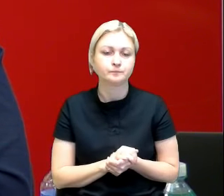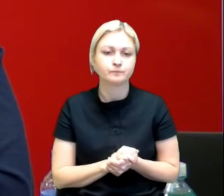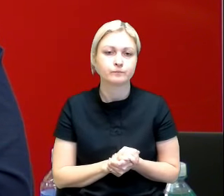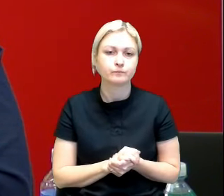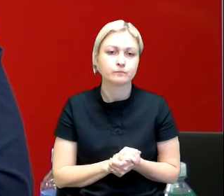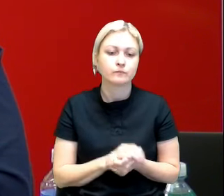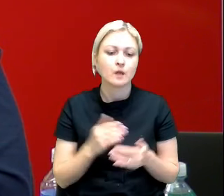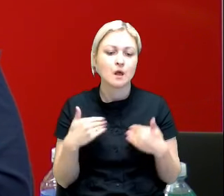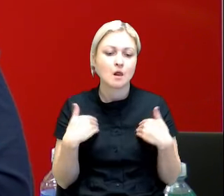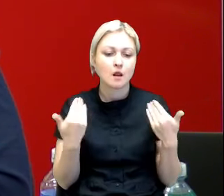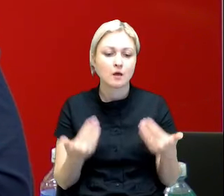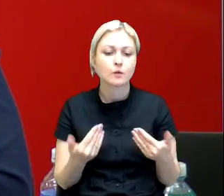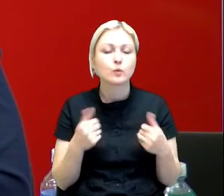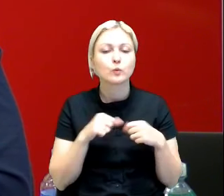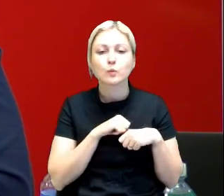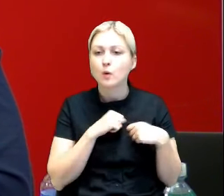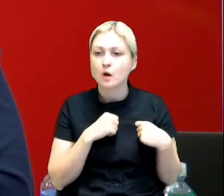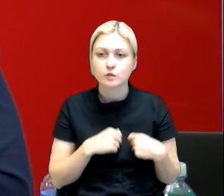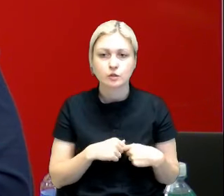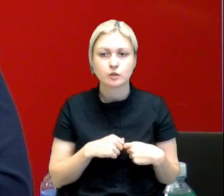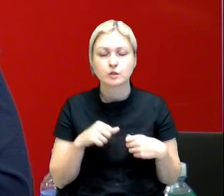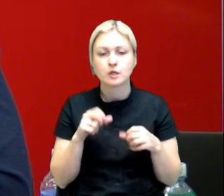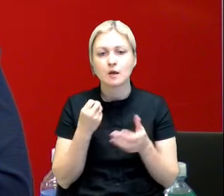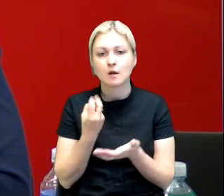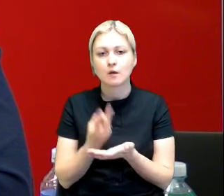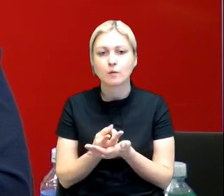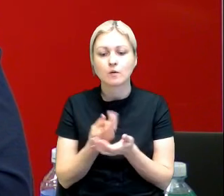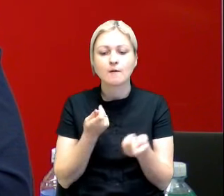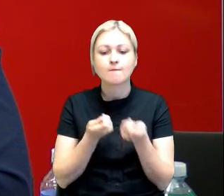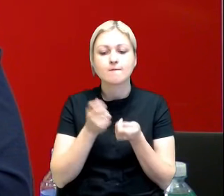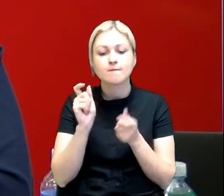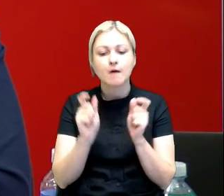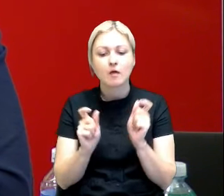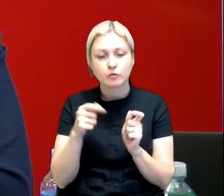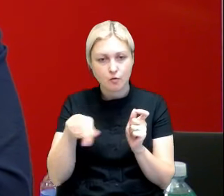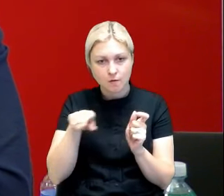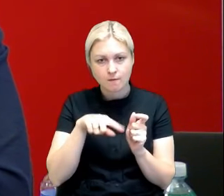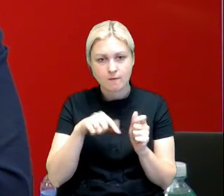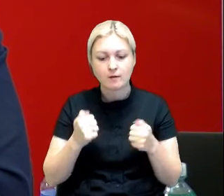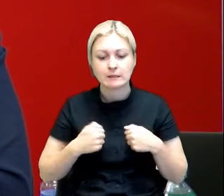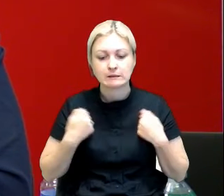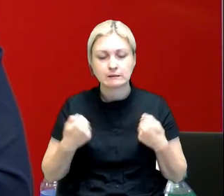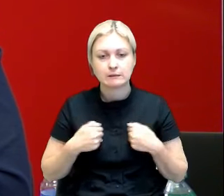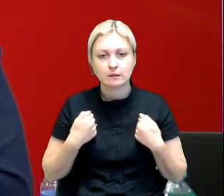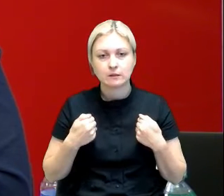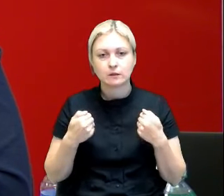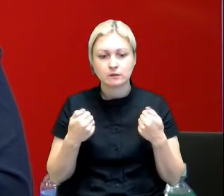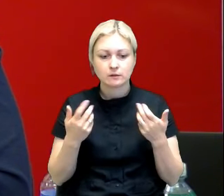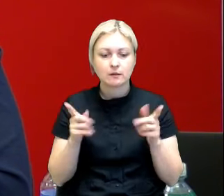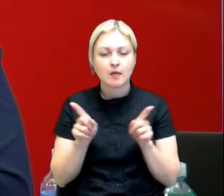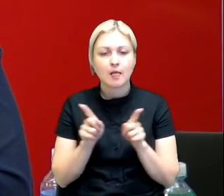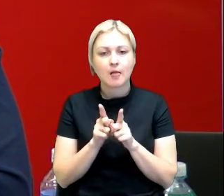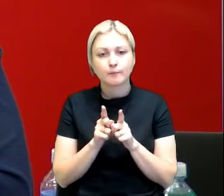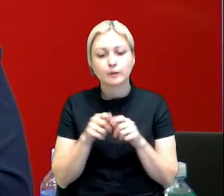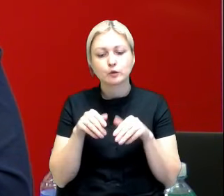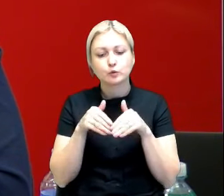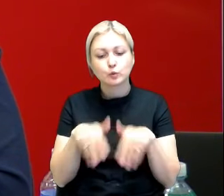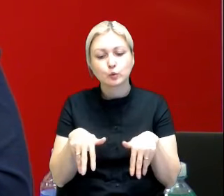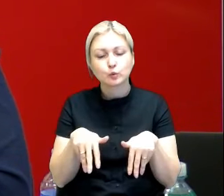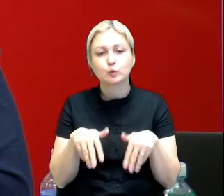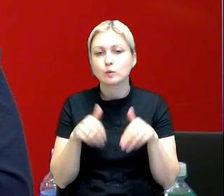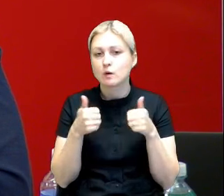linkiu nuoširdžiai ligonės vadovybei stengtis susikurti struktūrą tokią kuri būtų